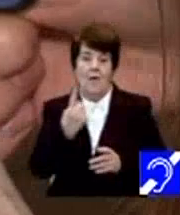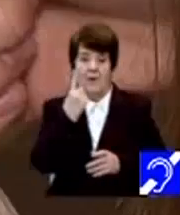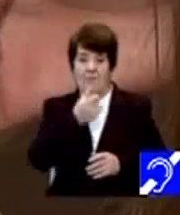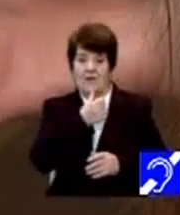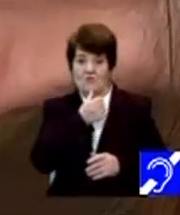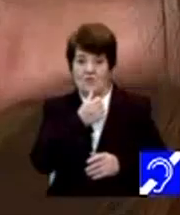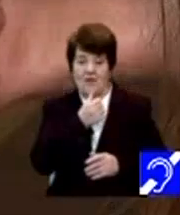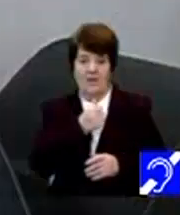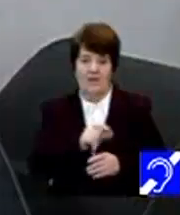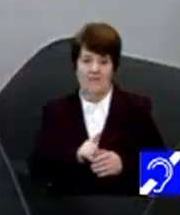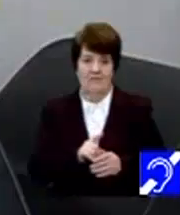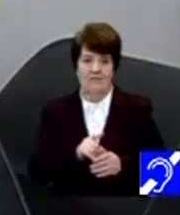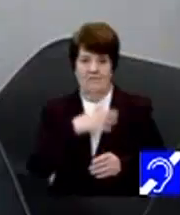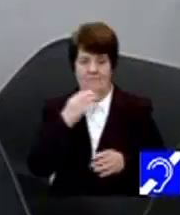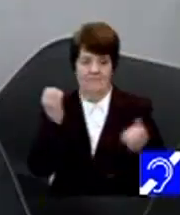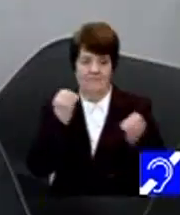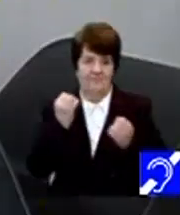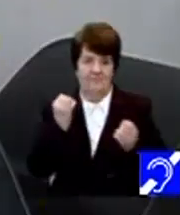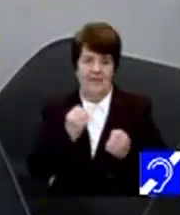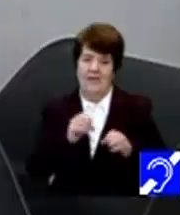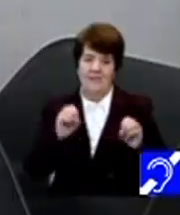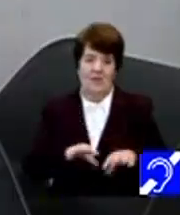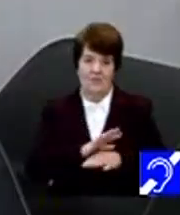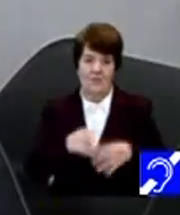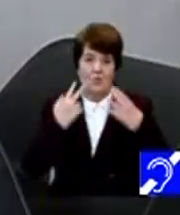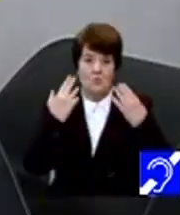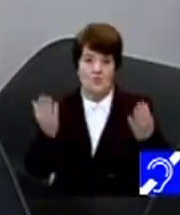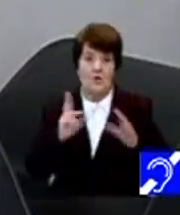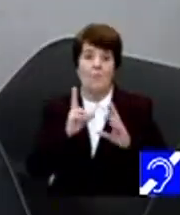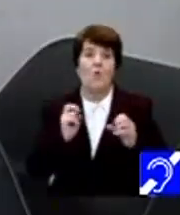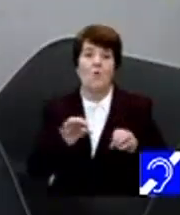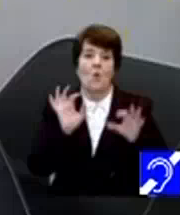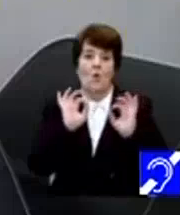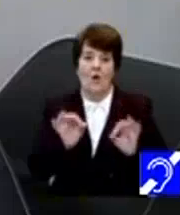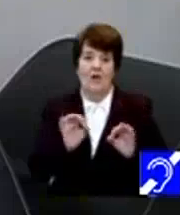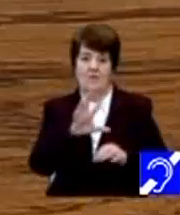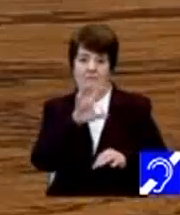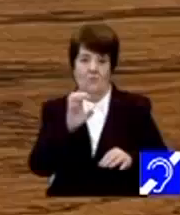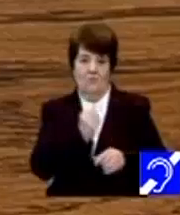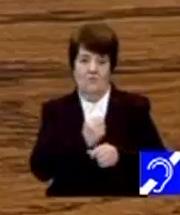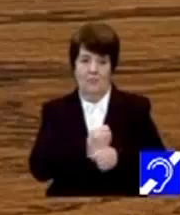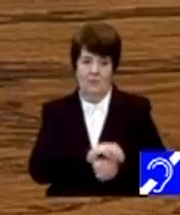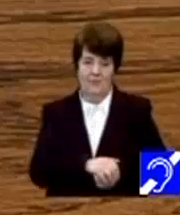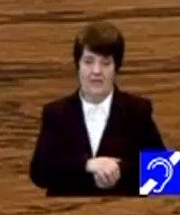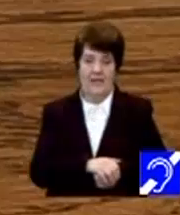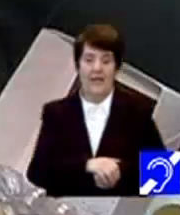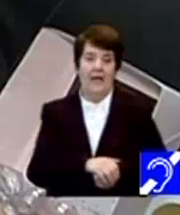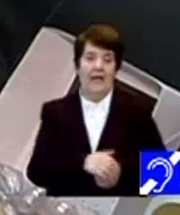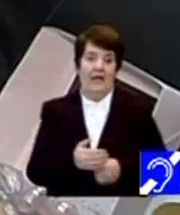Primele încercări i-au dat mari bătăi de cap tinerei. Inițial nu mi-a ieșit pentru că nu știam cum să măsor corect